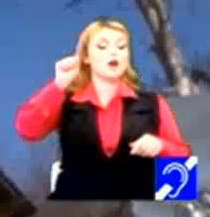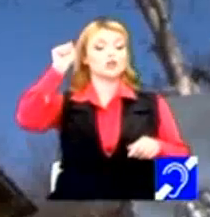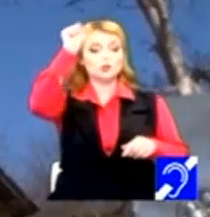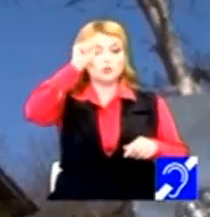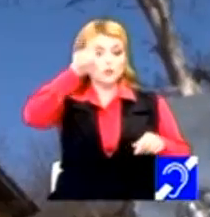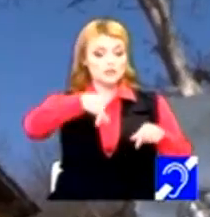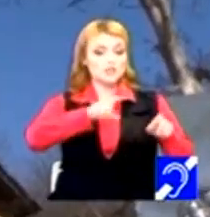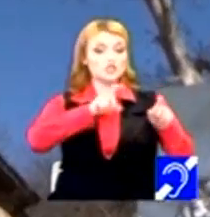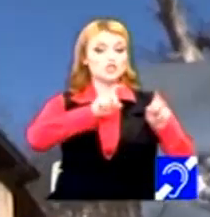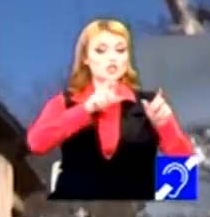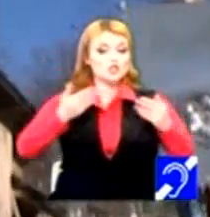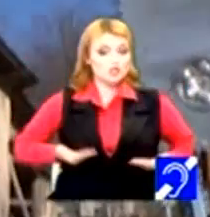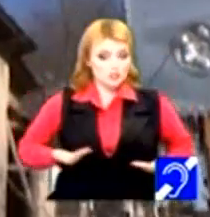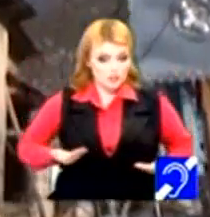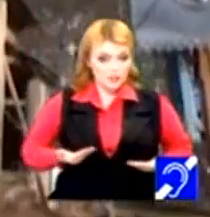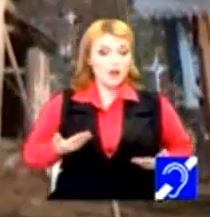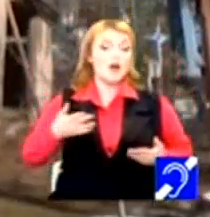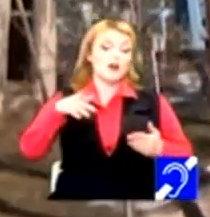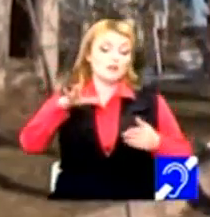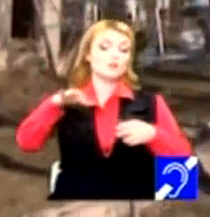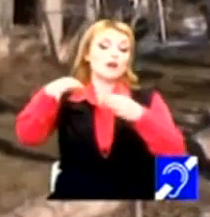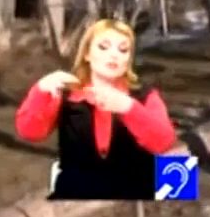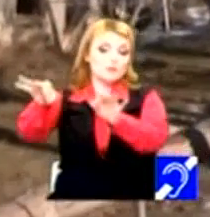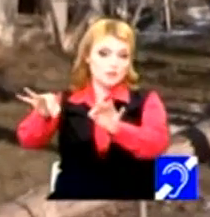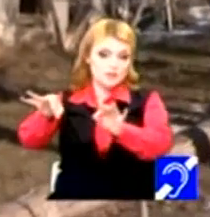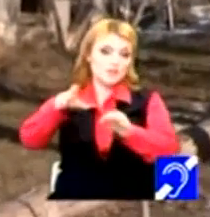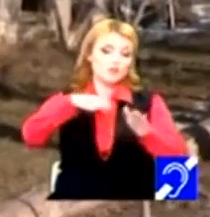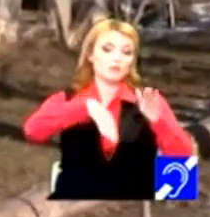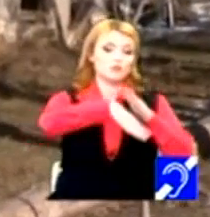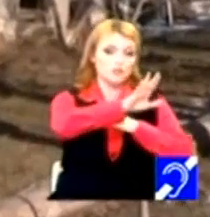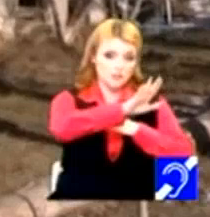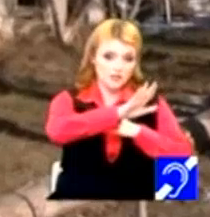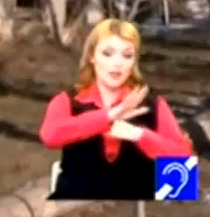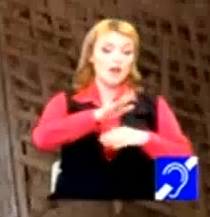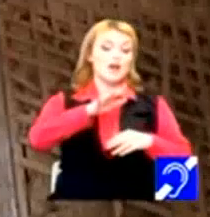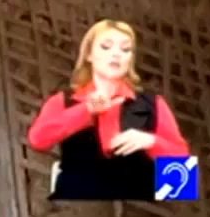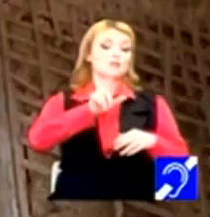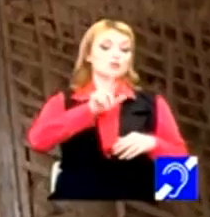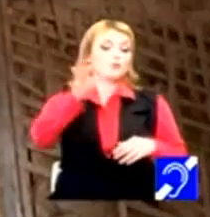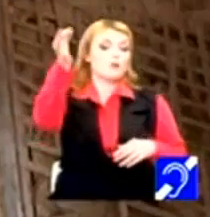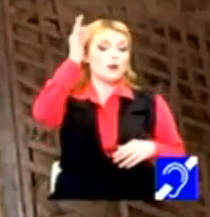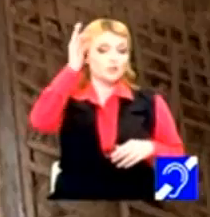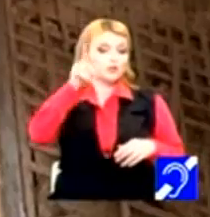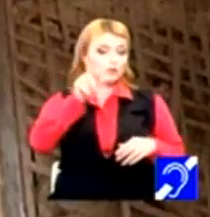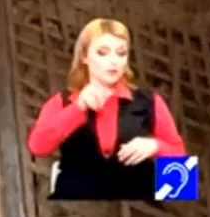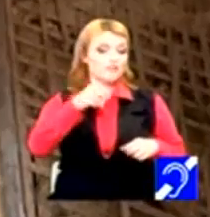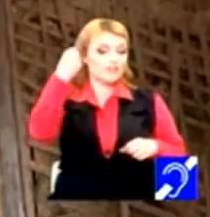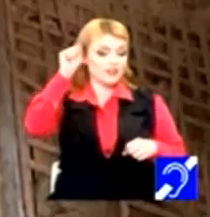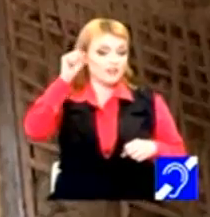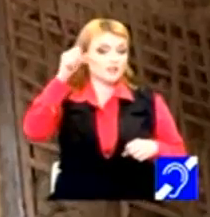propus localnicilor să zidească o bisericuță din lemn pe temelii de piatră și să-i